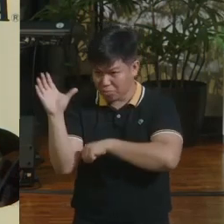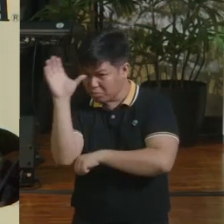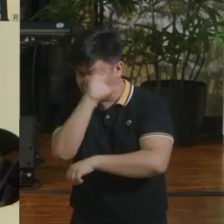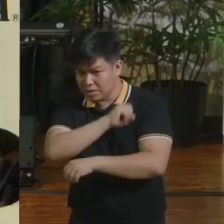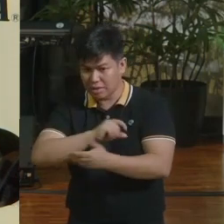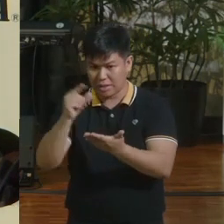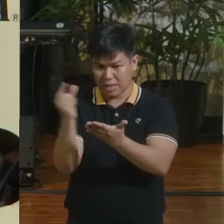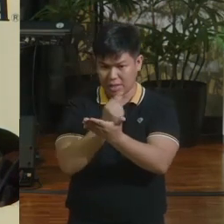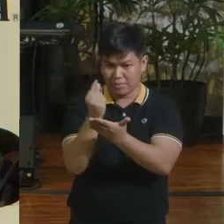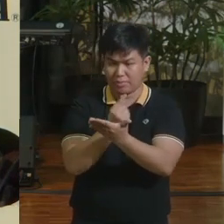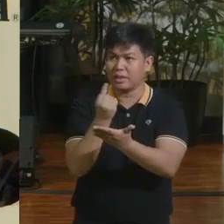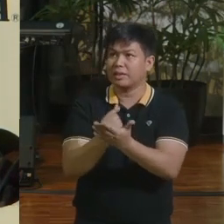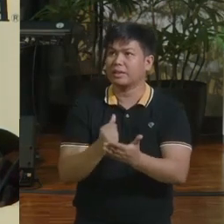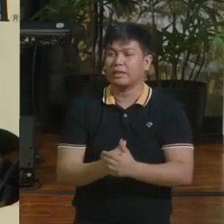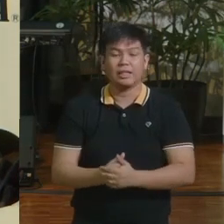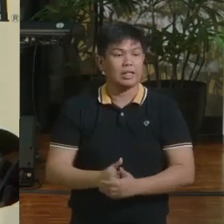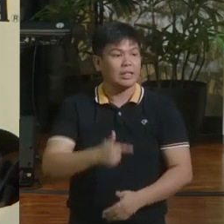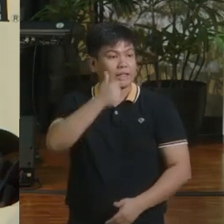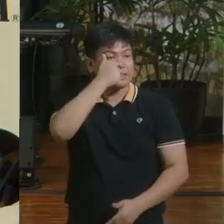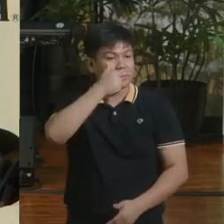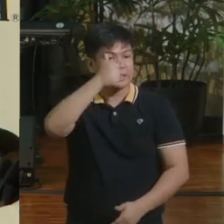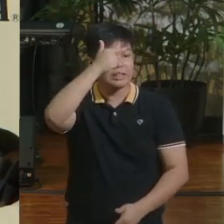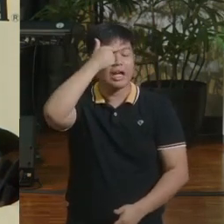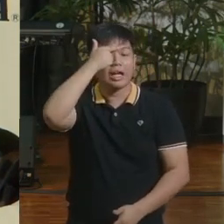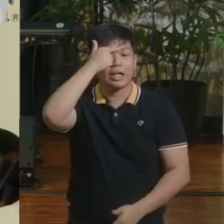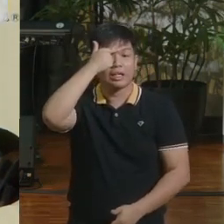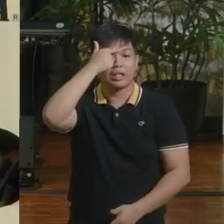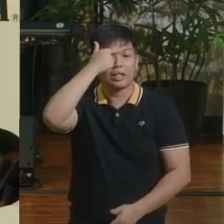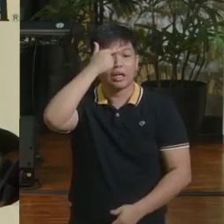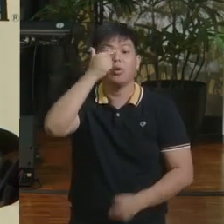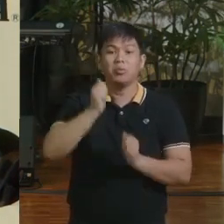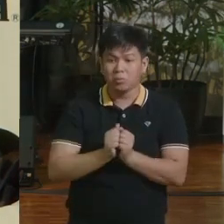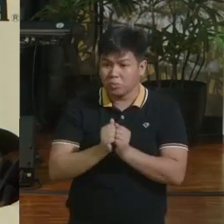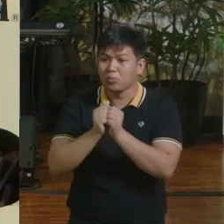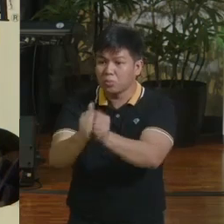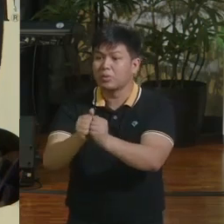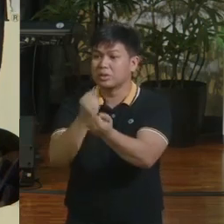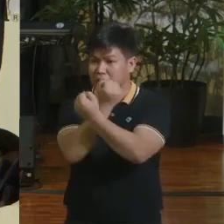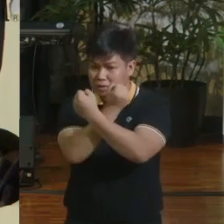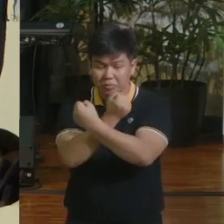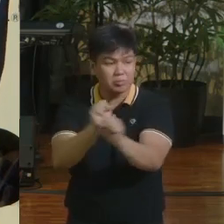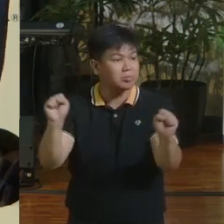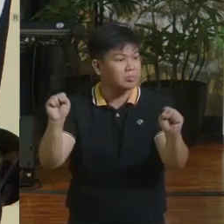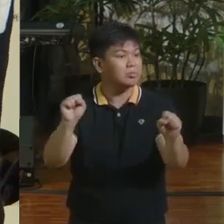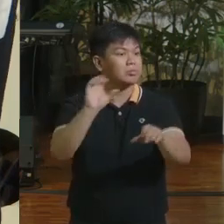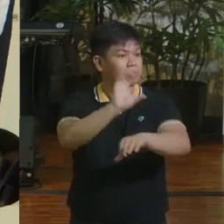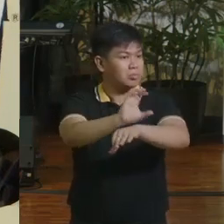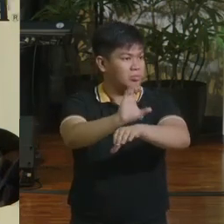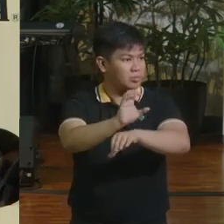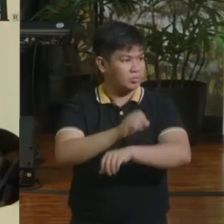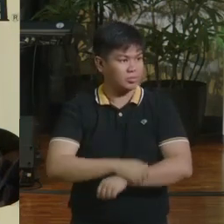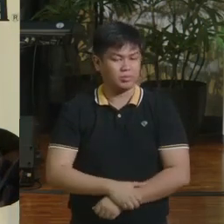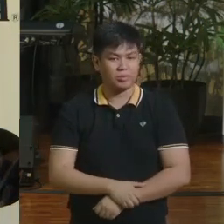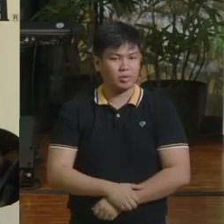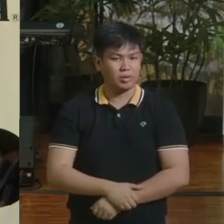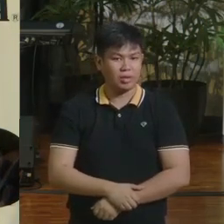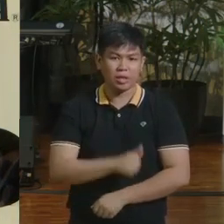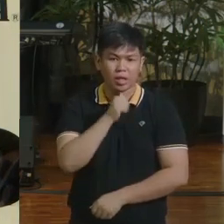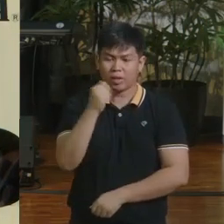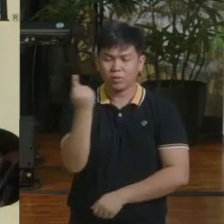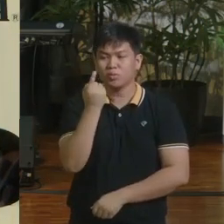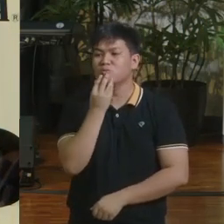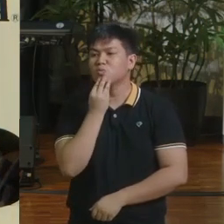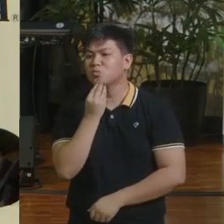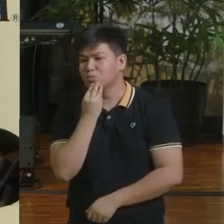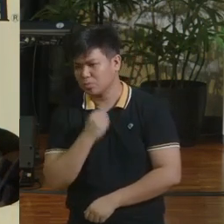gospel na ang Gentiles ay kasama pala sa katawan ng ating Panginoon. Pinapaliwanag